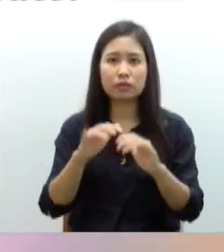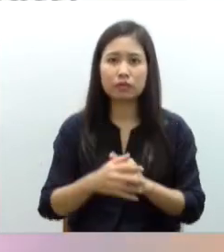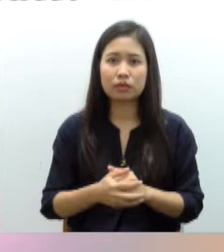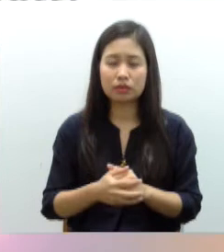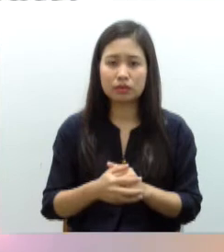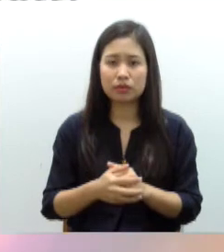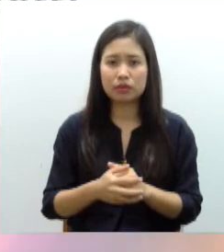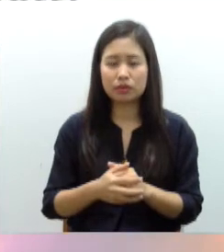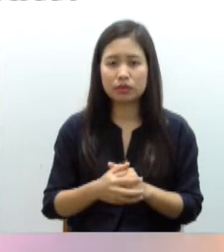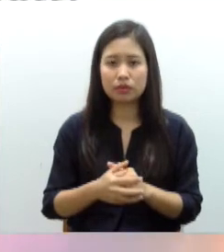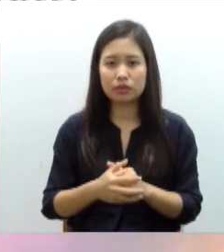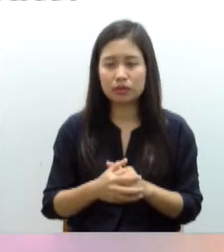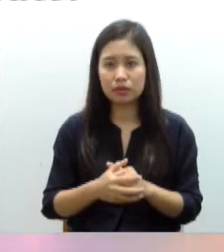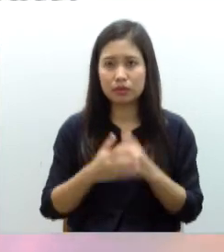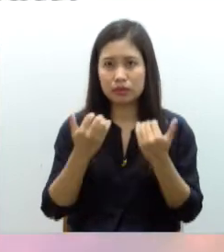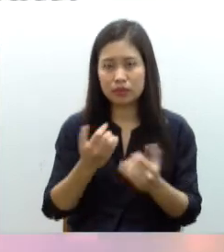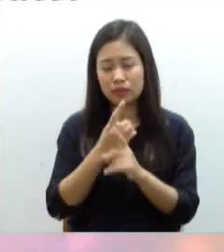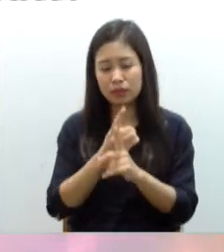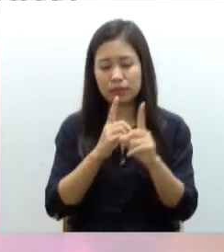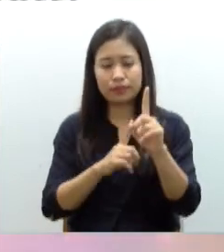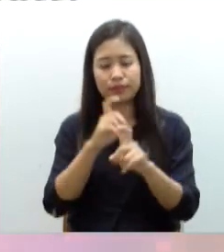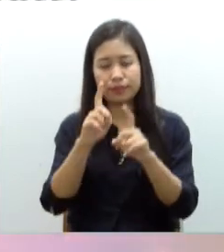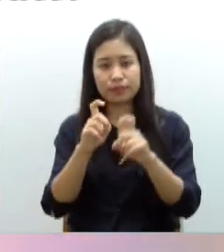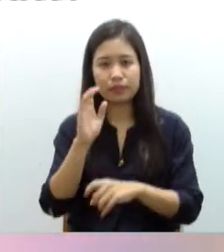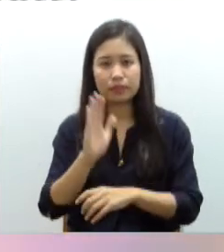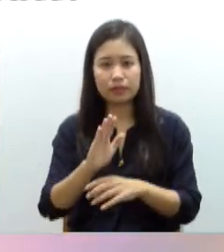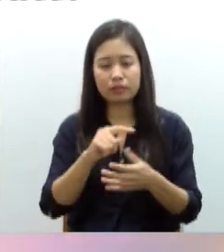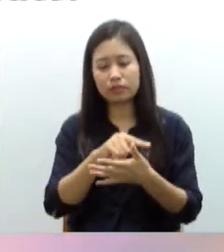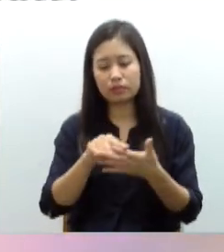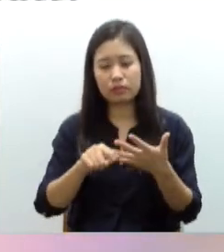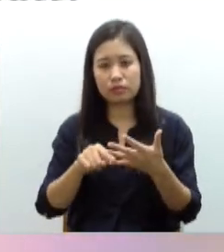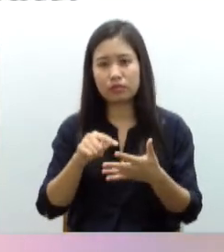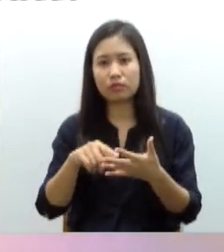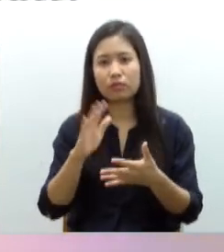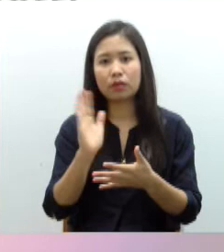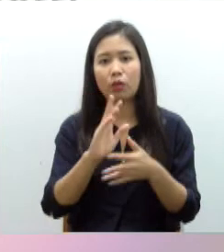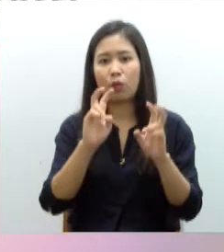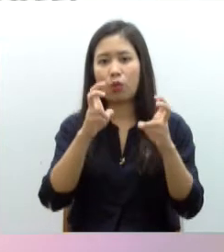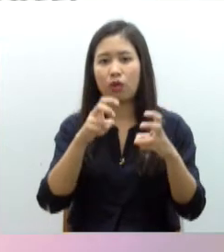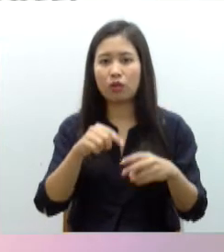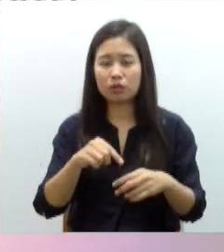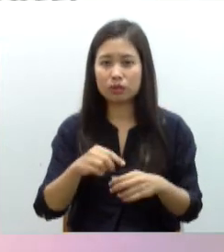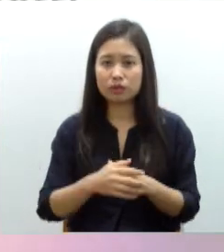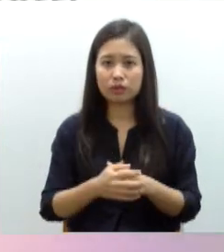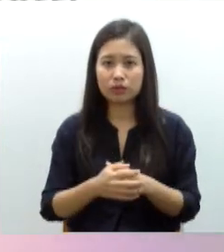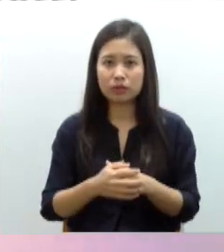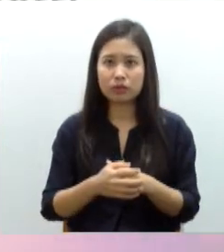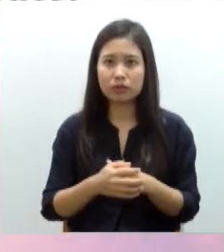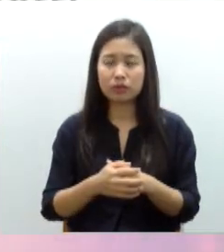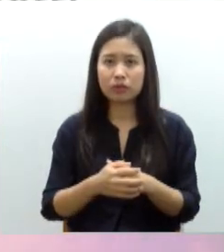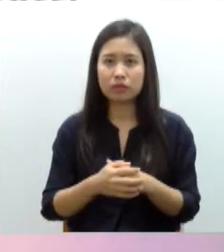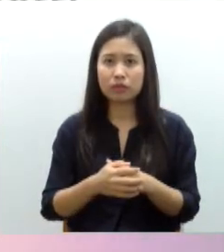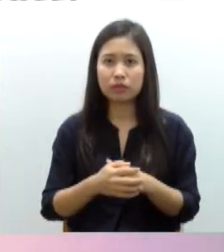กหน่วยได้มีการปรับปรุงกันดีขึ้นมากจากปีที่แล้วนะครับซึ่งทั้ง5ส่วนย่อย